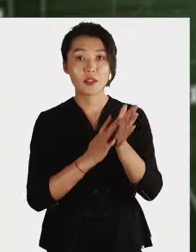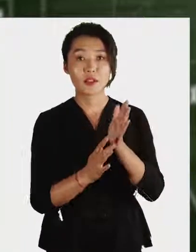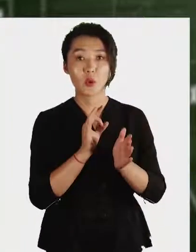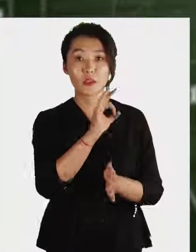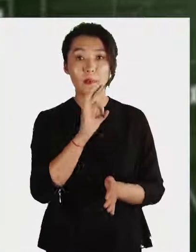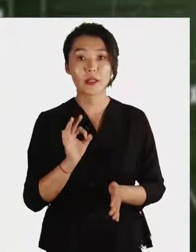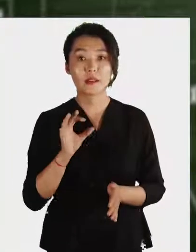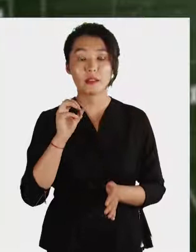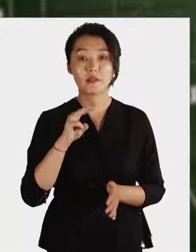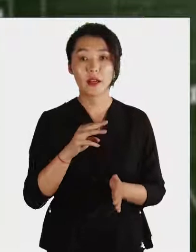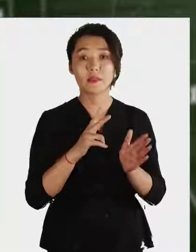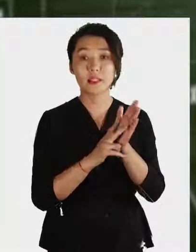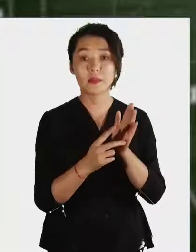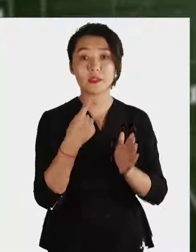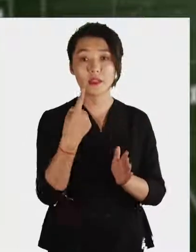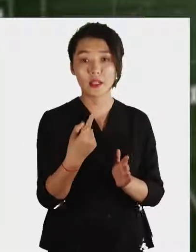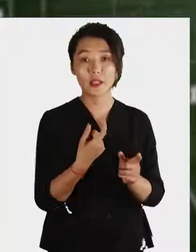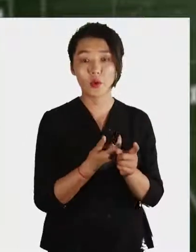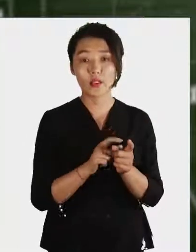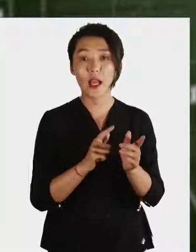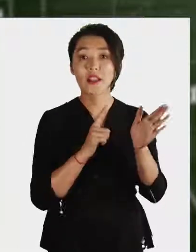90% от 81 будет